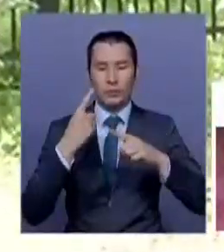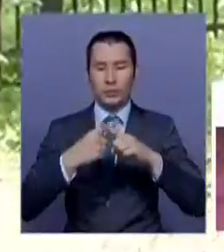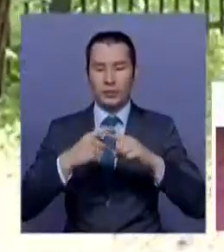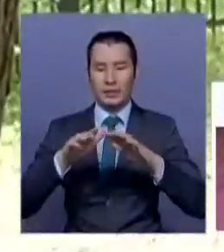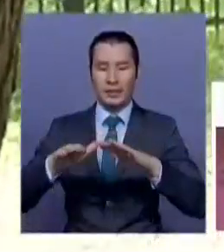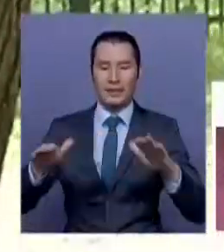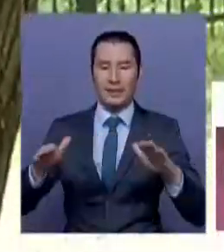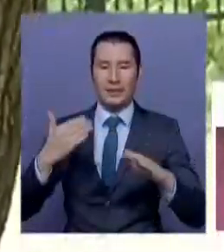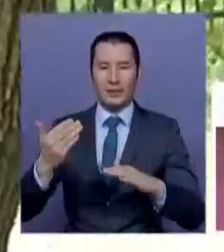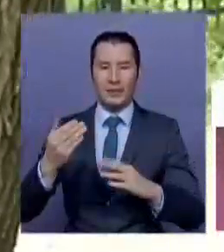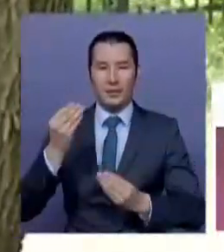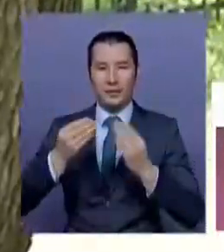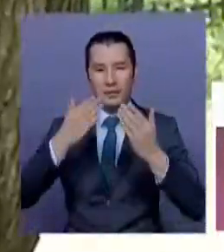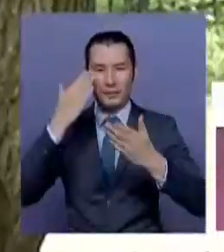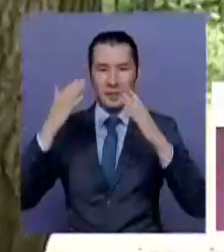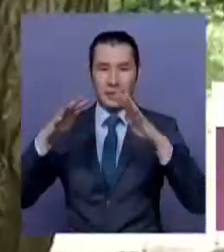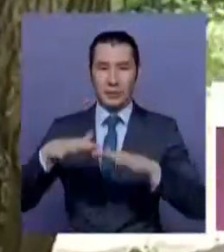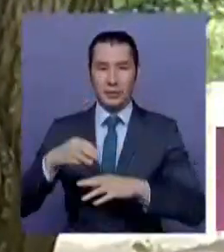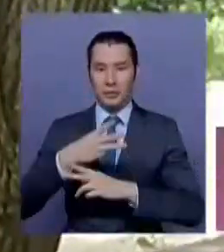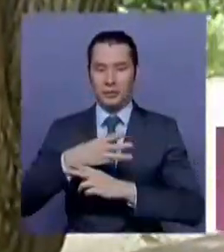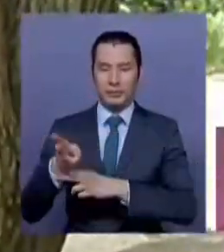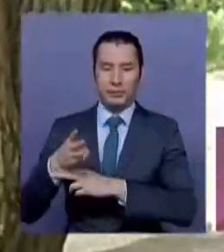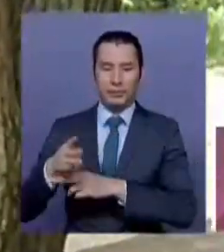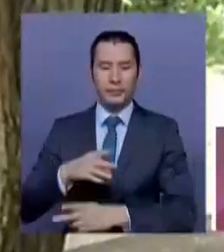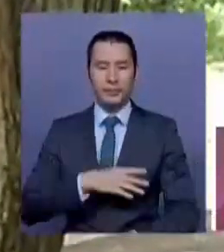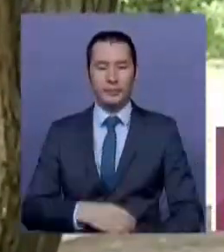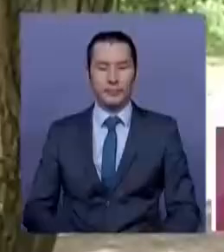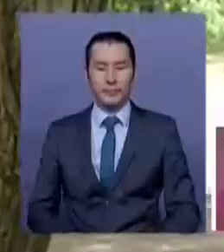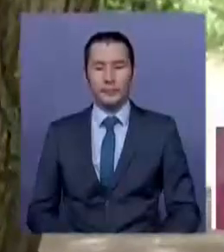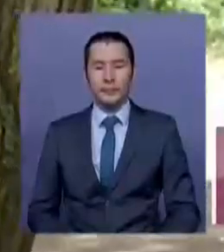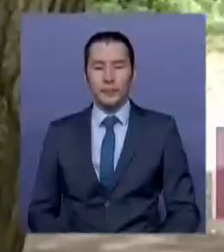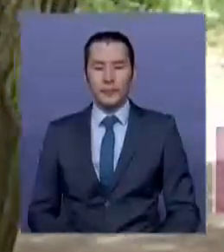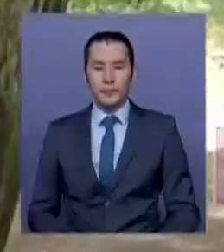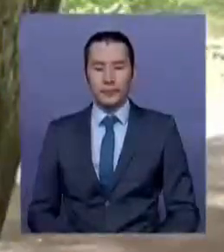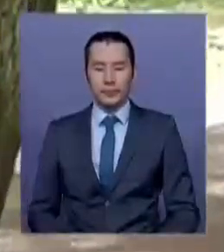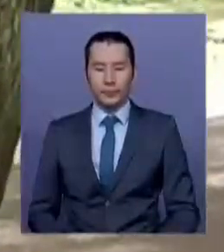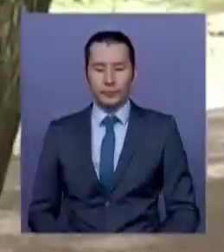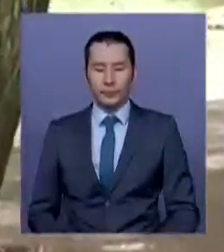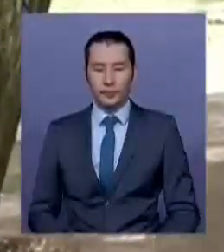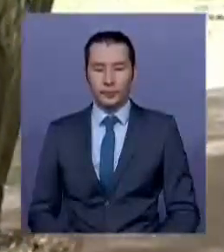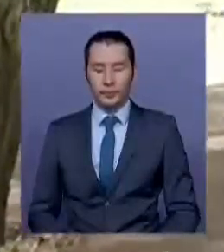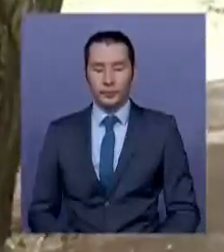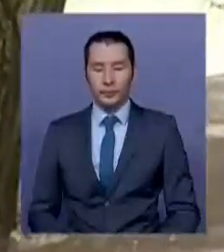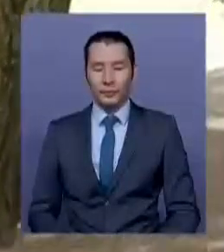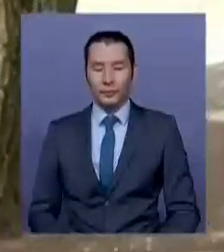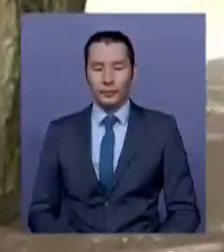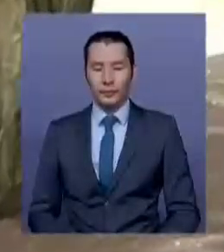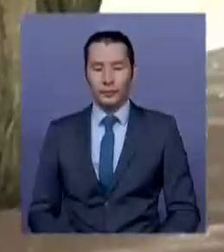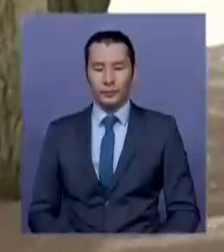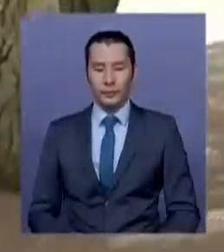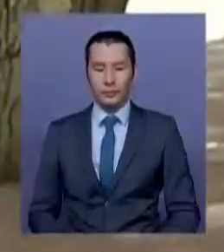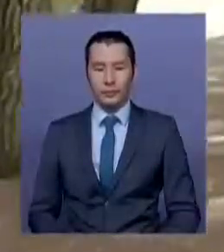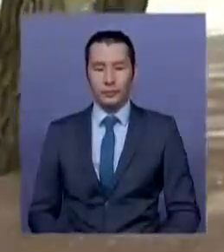әткеншектер, мінбелер, орындықтар мен барлық балалардың қолы жететін жерлер акмахлор толтырылған 16 литрлік сұйықтықтың